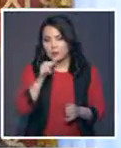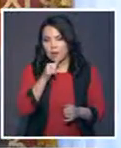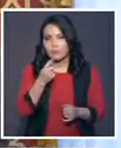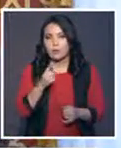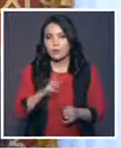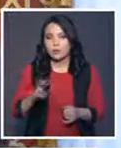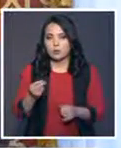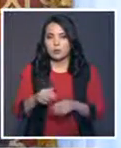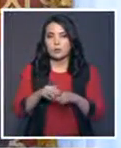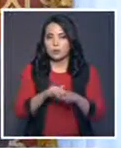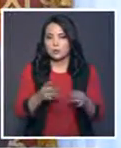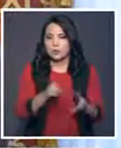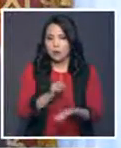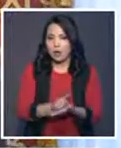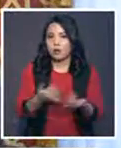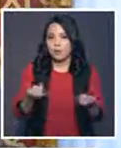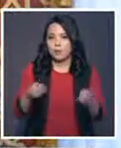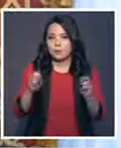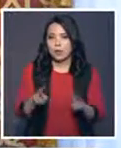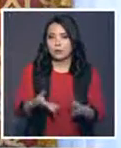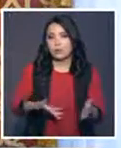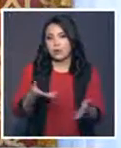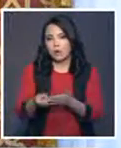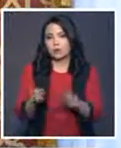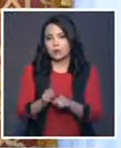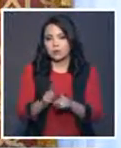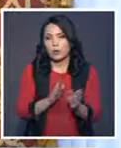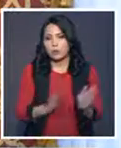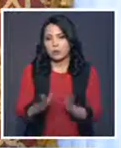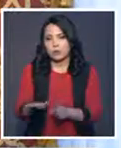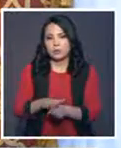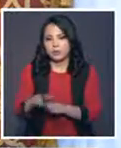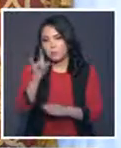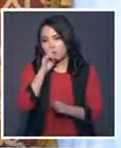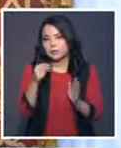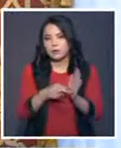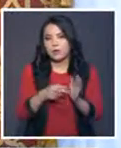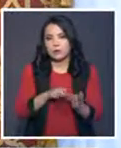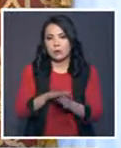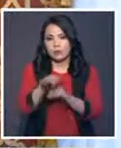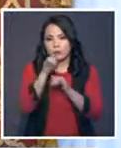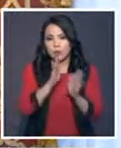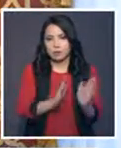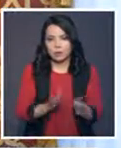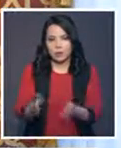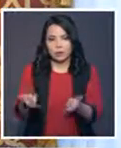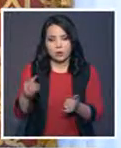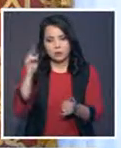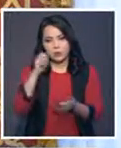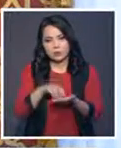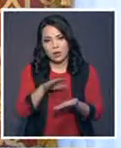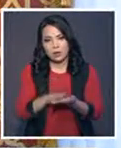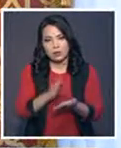тоннасы жеткізілу керектін, бірақ операторлар ақшасын төлесе де, аталған көлемдегі жанар жағармайды толықтай алмаған, ал қарашада